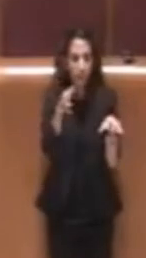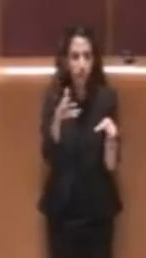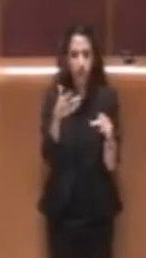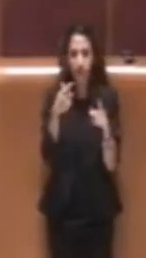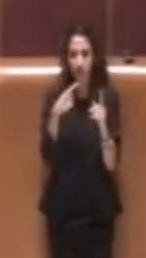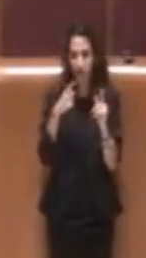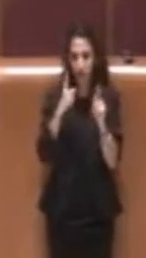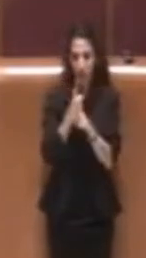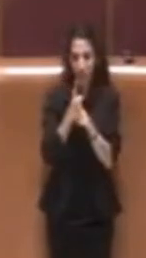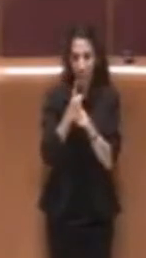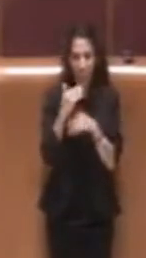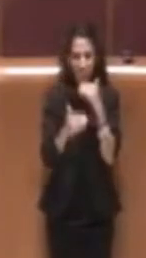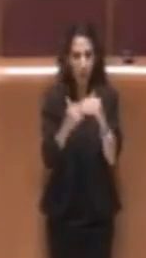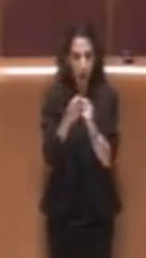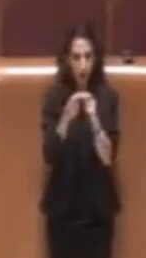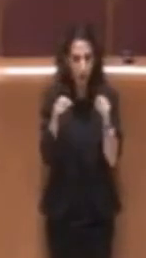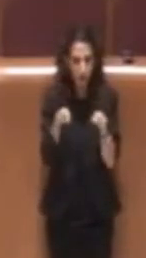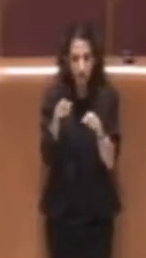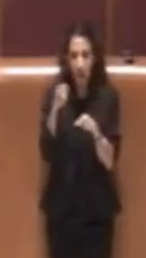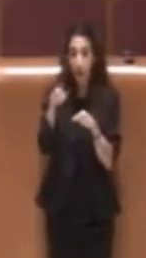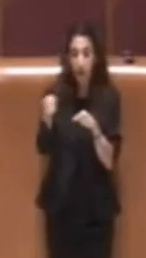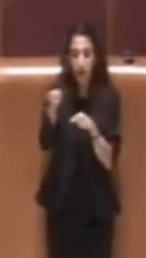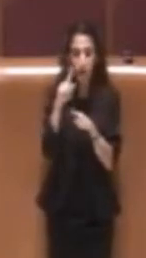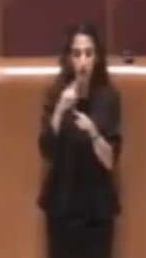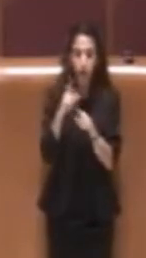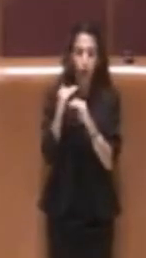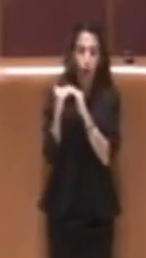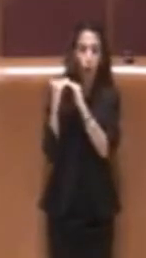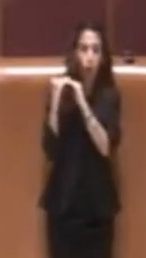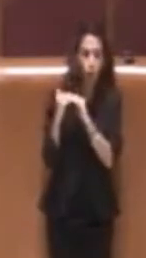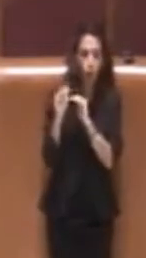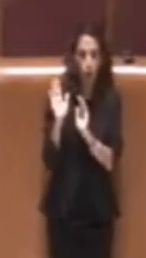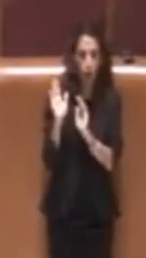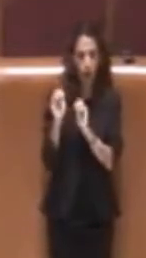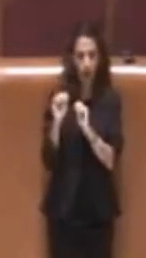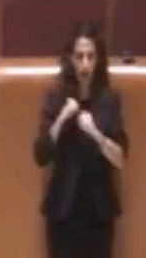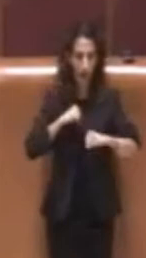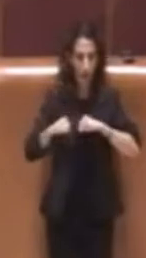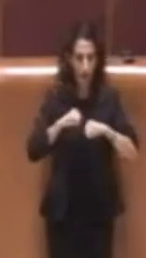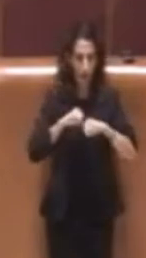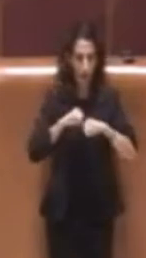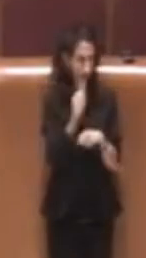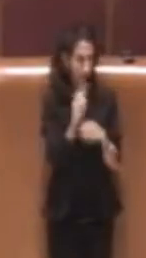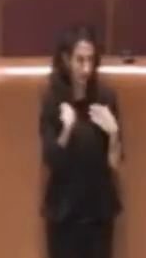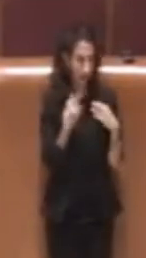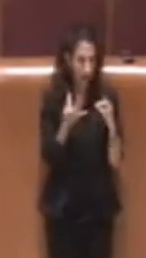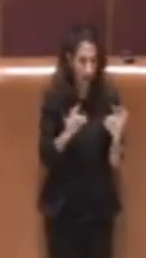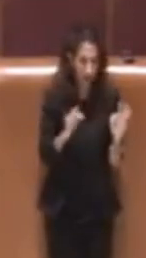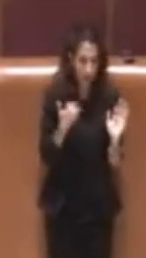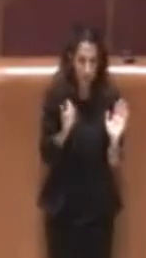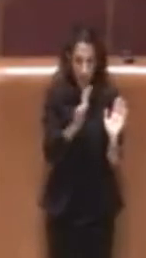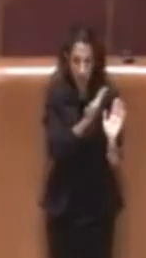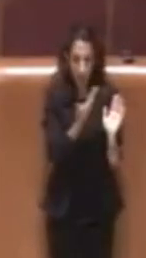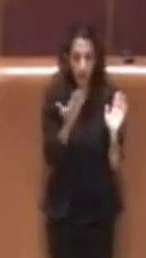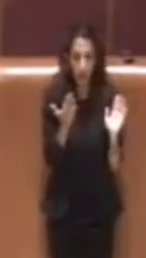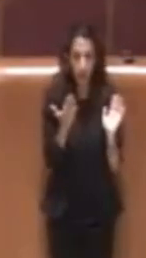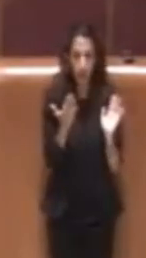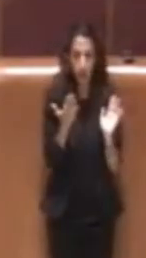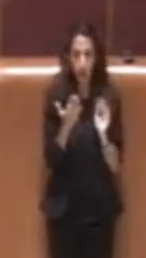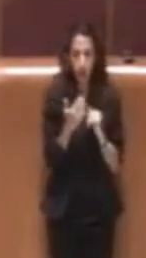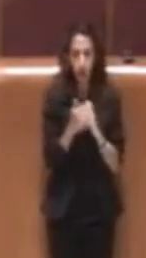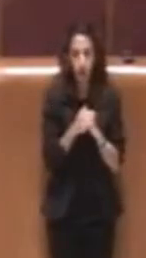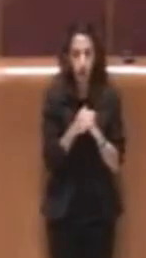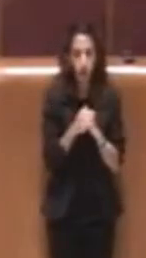sviluppo della città, e loro sono i tutori amministrativi, no, del rispetto della conformità di quanto determinato